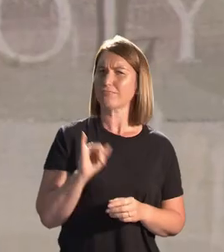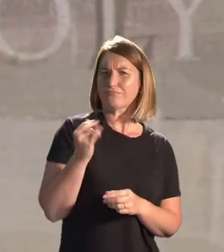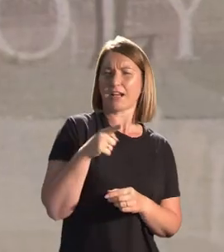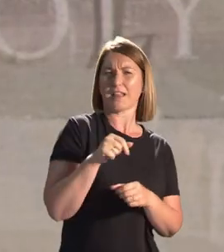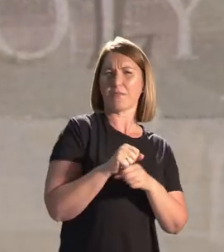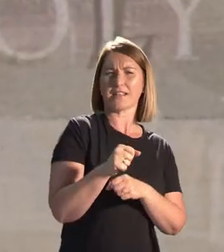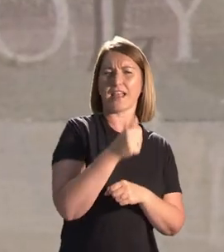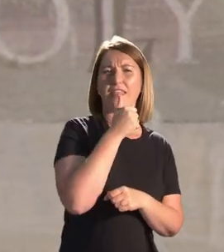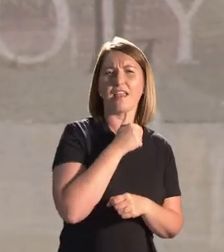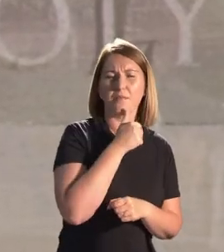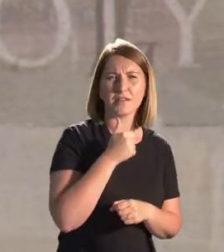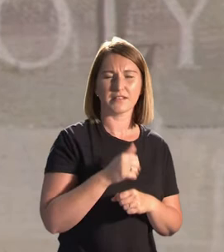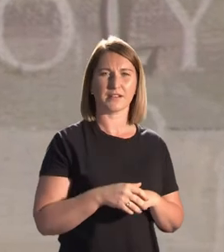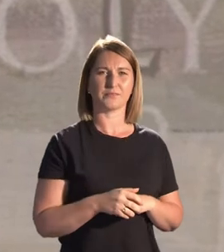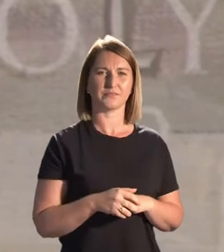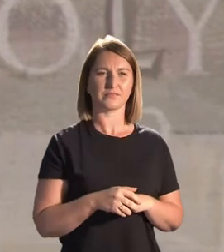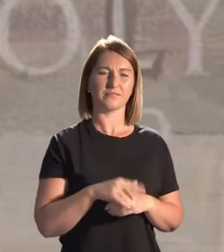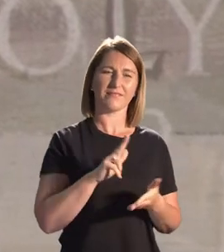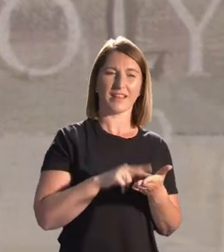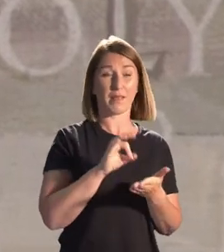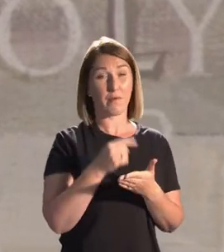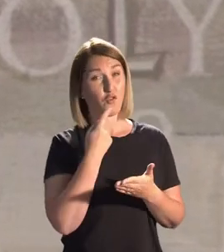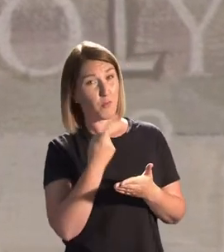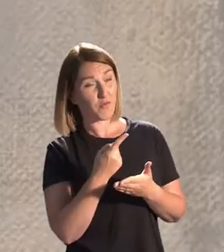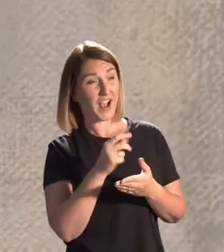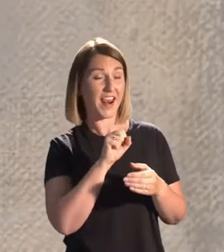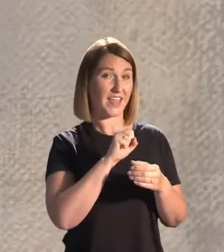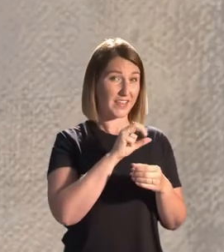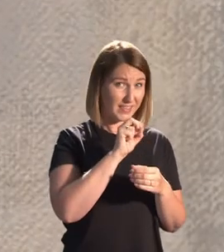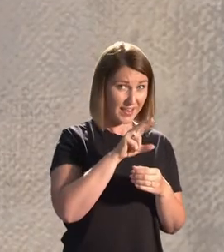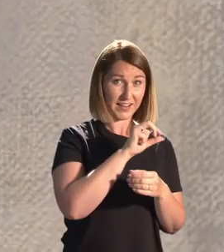Jaka tajemnica się za tym kryje? No nie zdradzi pan, ale czy coś się kryje,